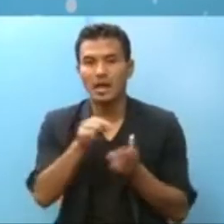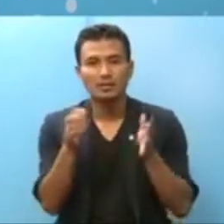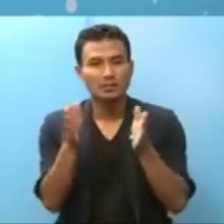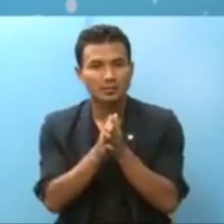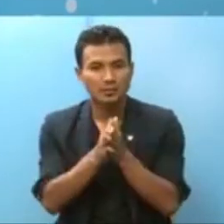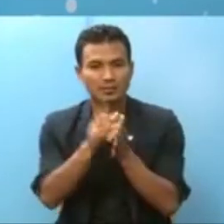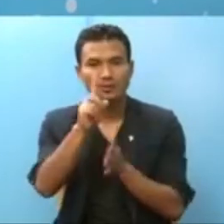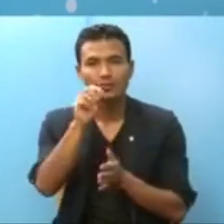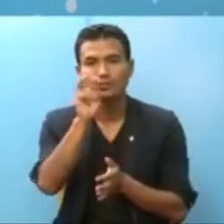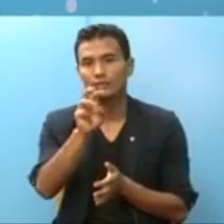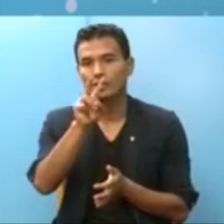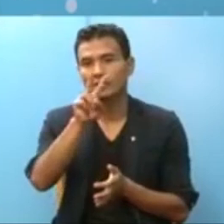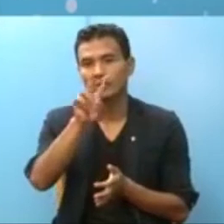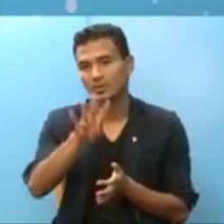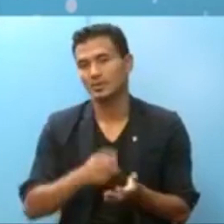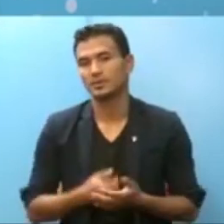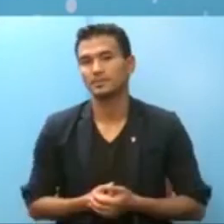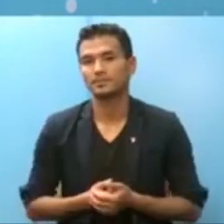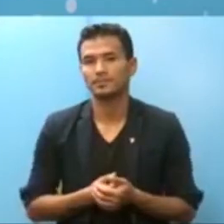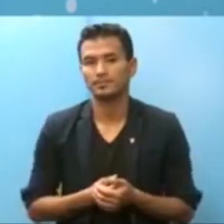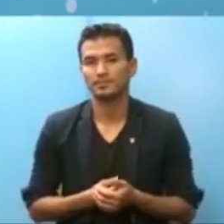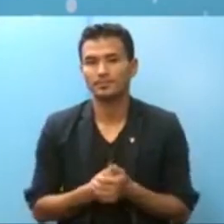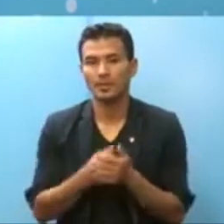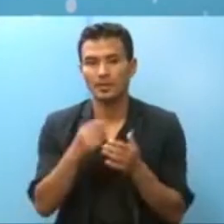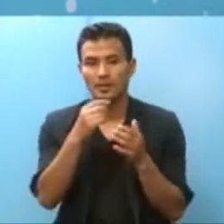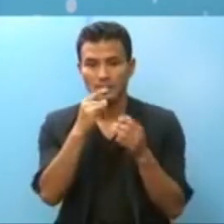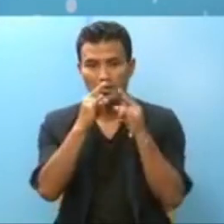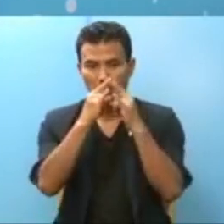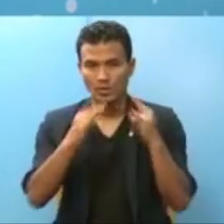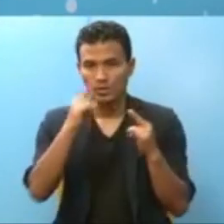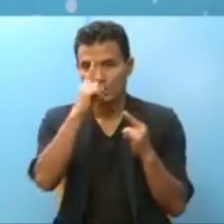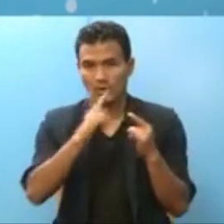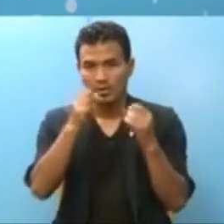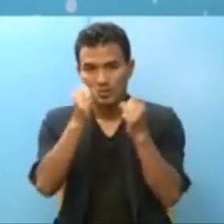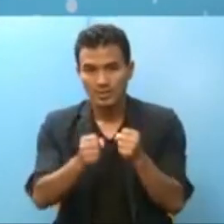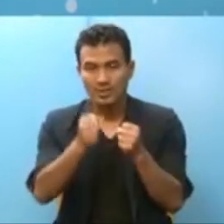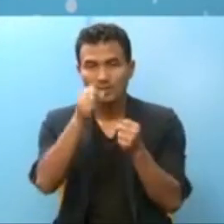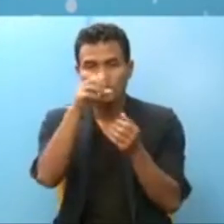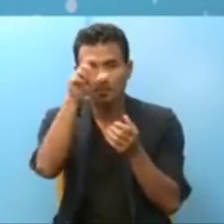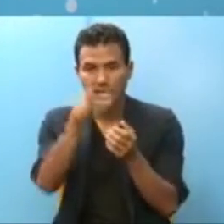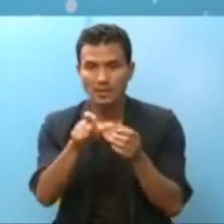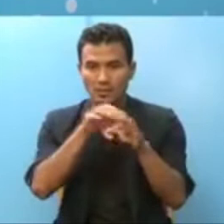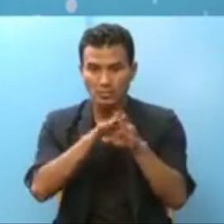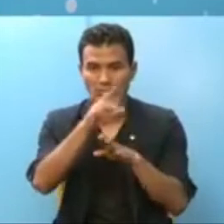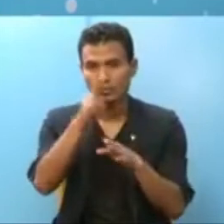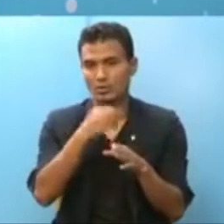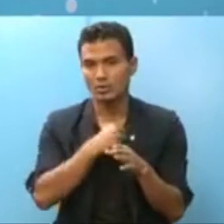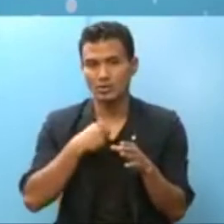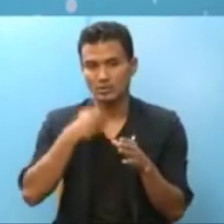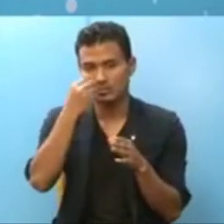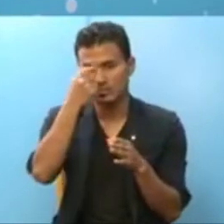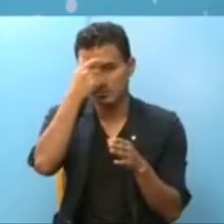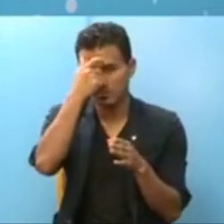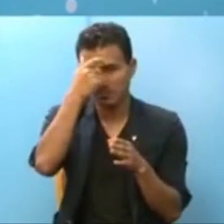जम्मा दस सजार चाउडिस छा क्वारेंटीन मा बसे का वेक्टी अरू रा आइसोलेशन मा रहका संक्रमी तरुको